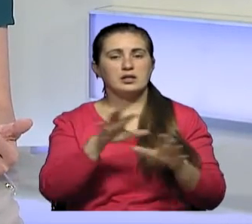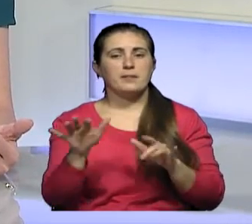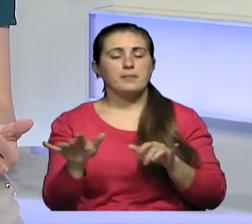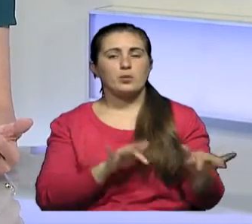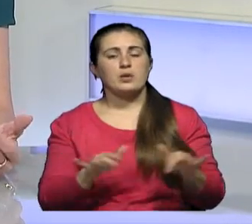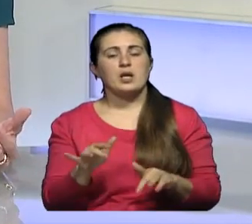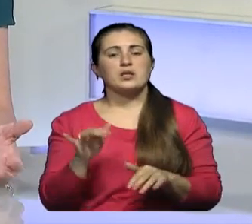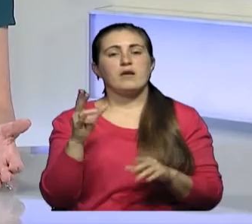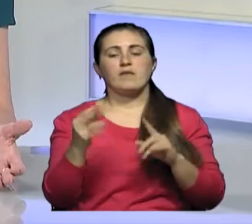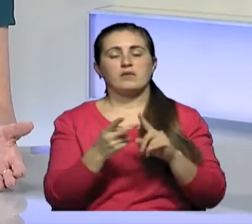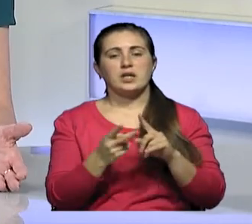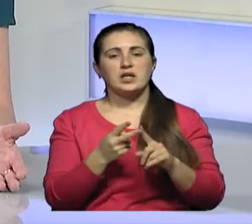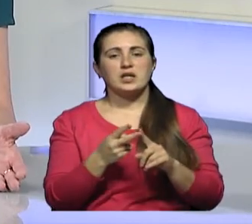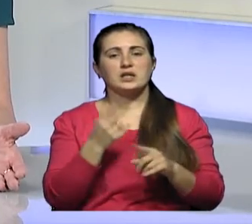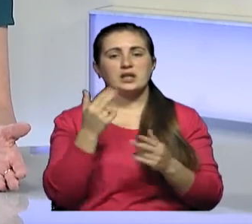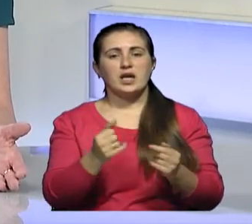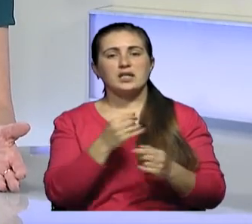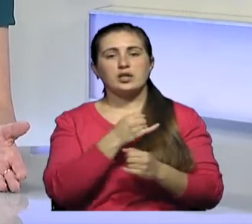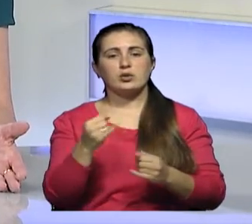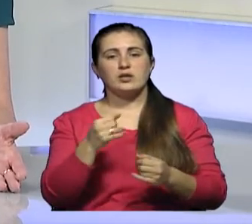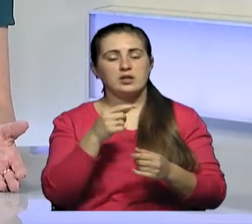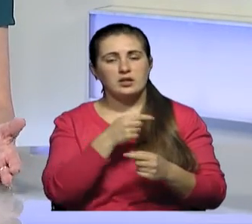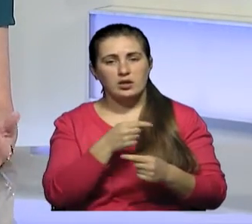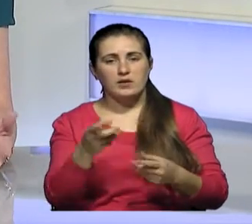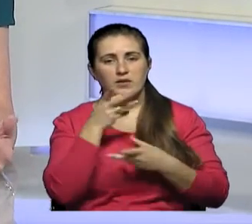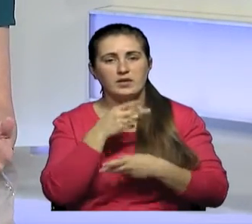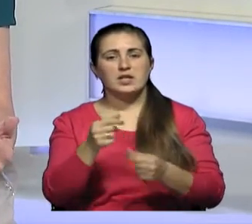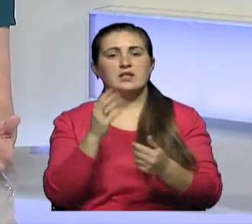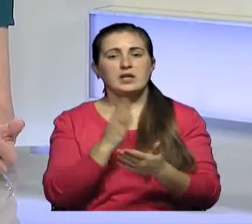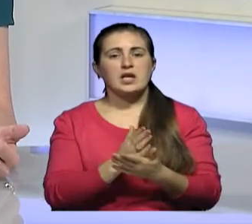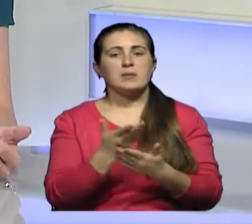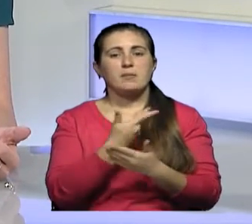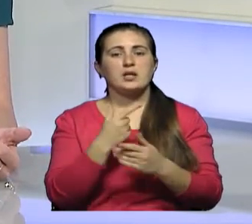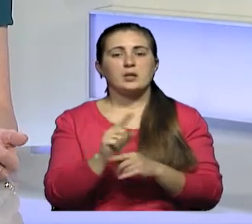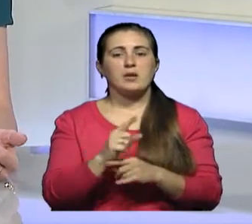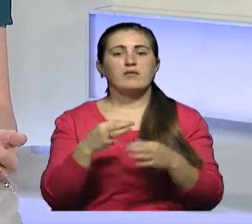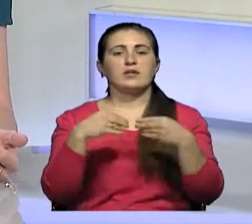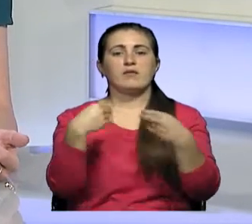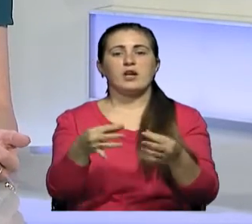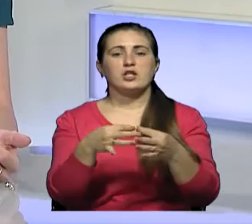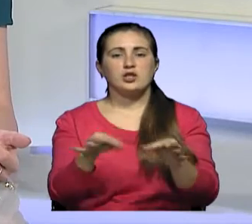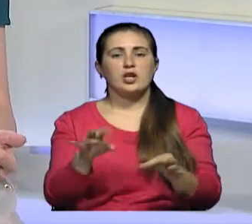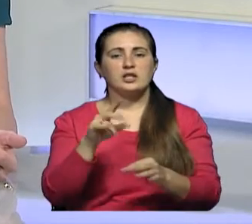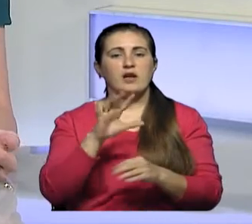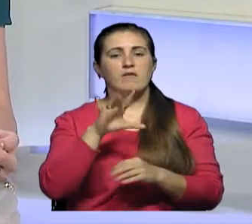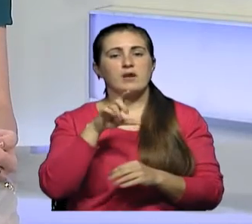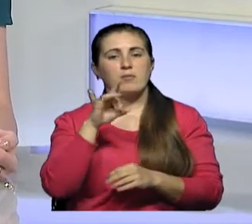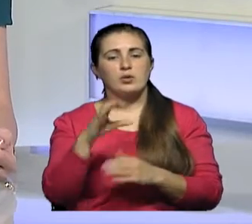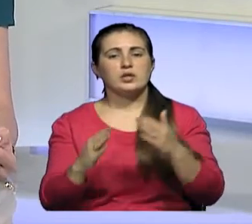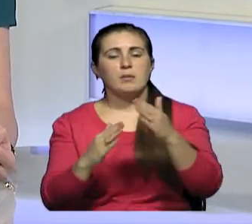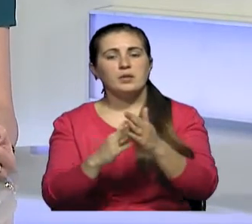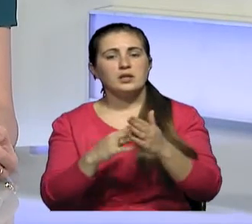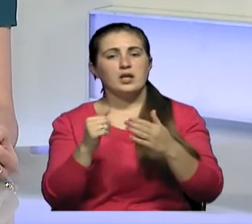вторых да негативное воздействие есть но мы его нормируемым выдавая разрешение разрешения на выбросы и лимита на размещение